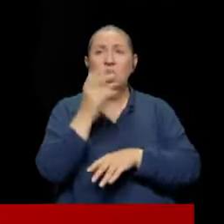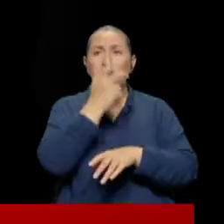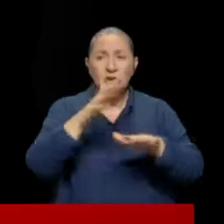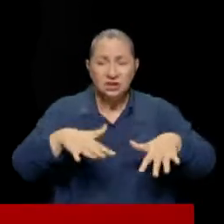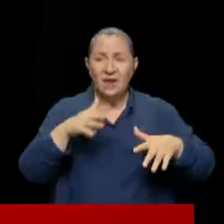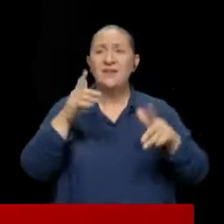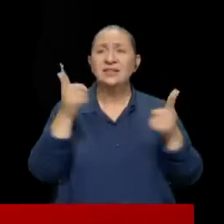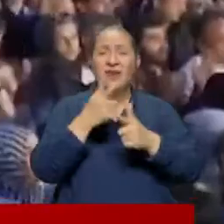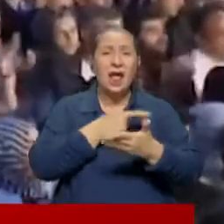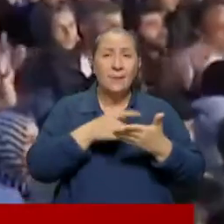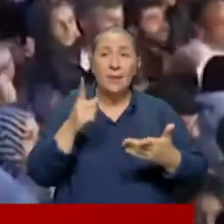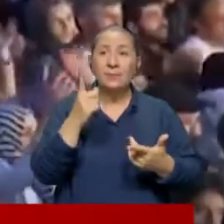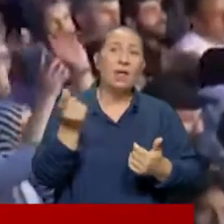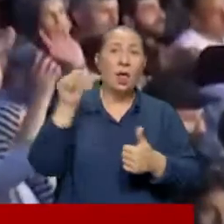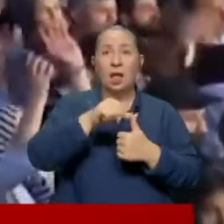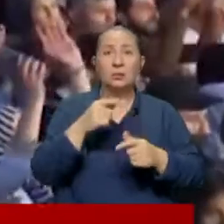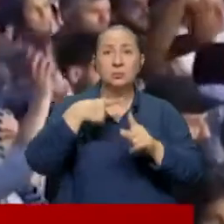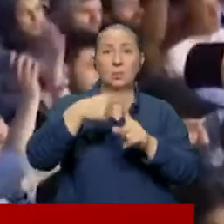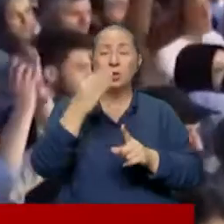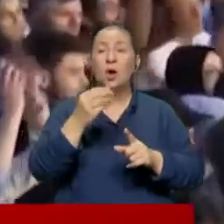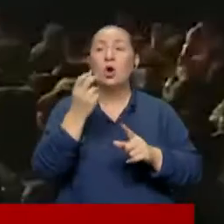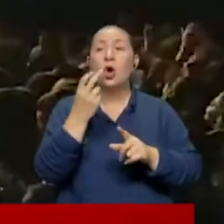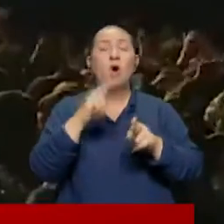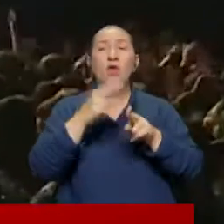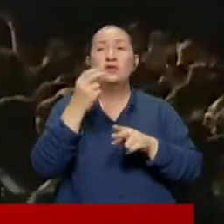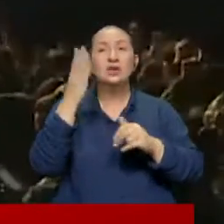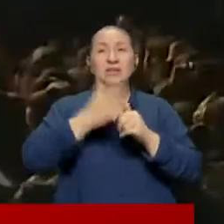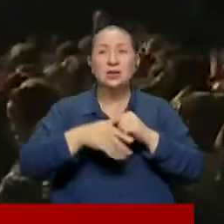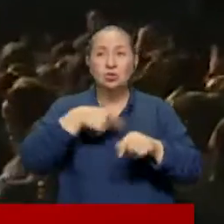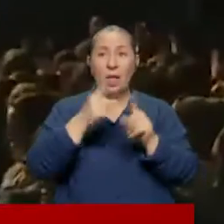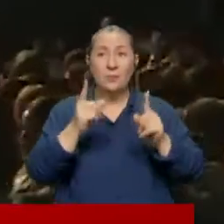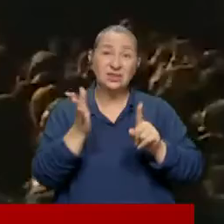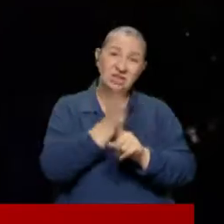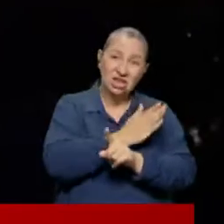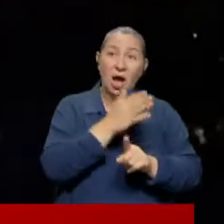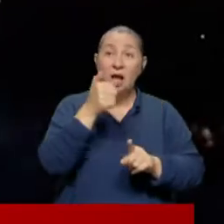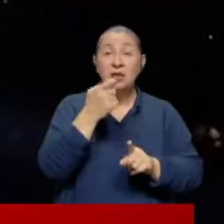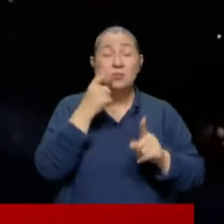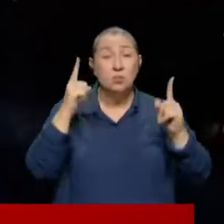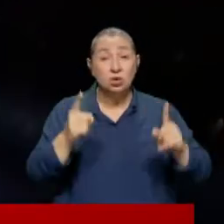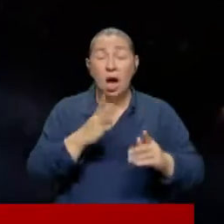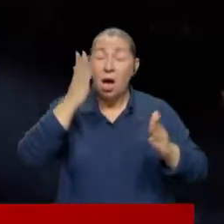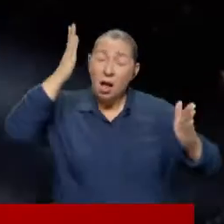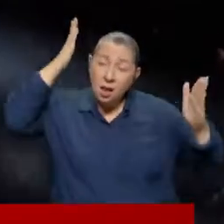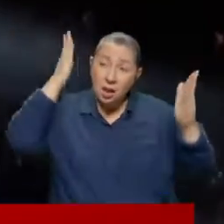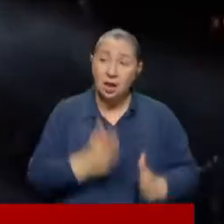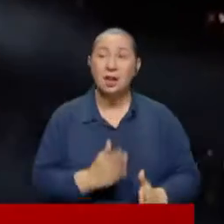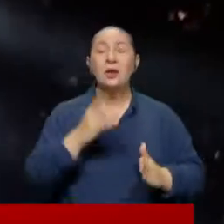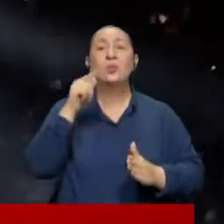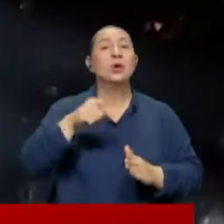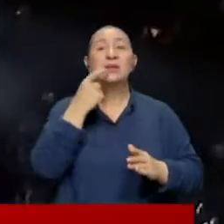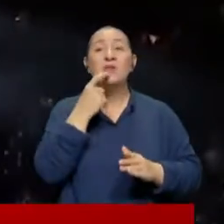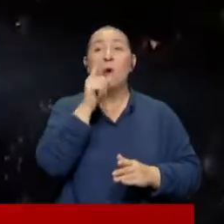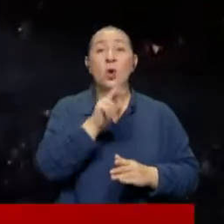konser ve Festival iptaline bir Yenisi daha eklendi pandemi yasakların uygulandığı dönem hariç altı yıl boyunca her yıl düzenlenen